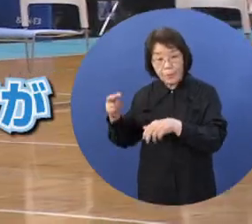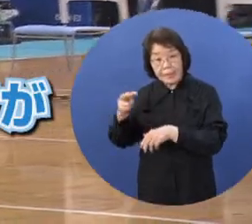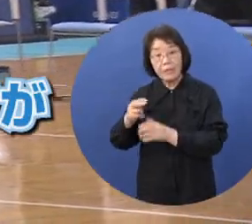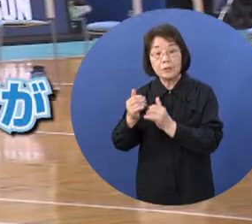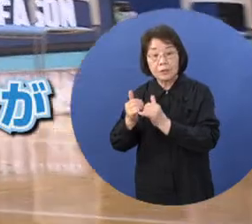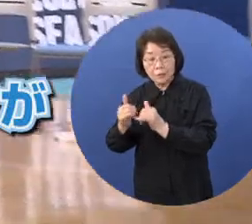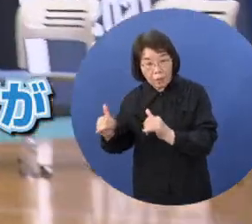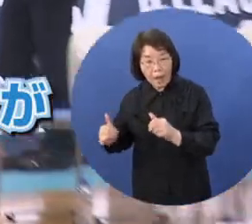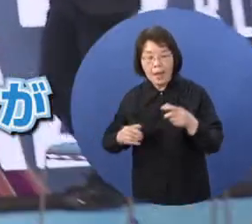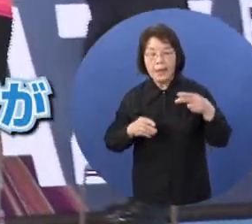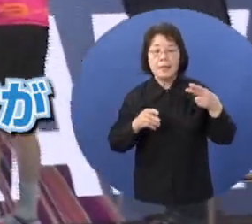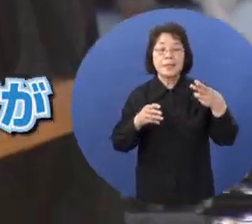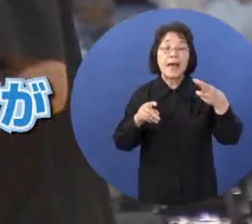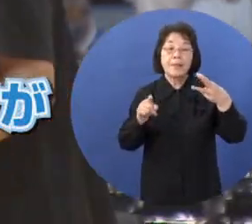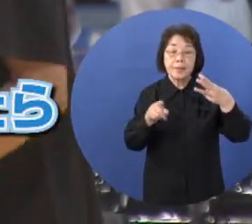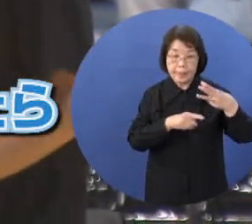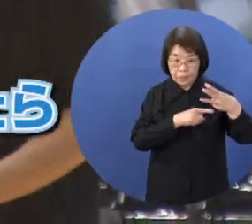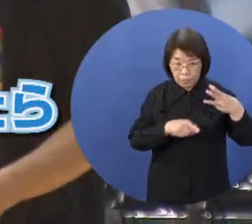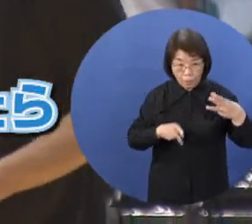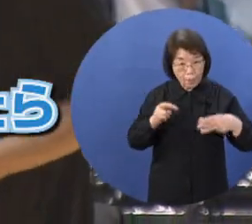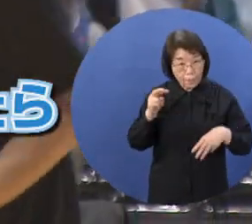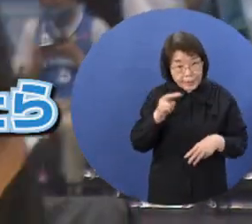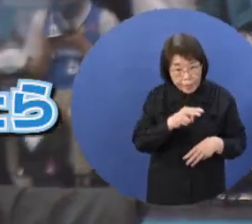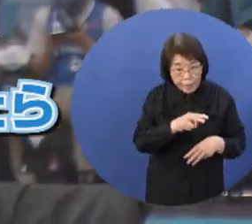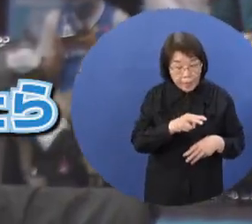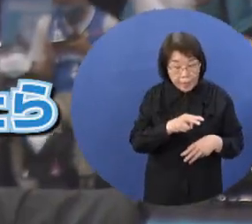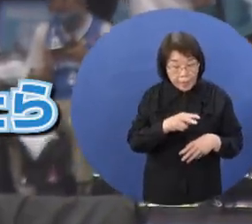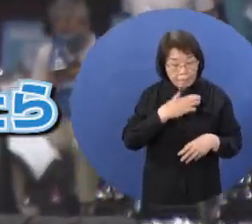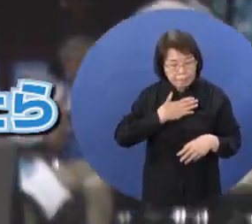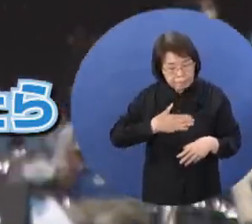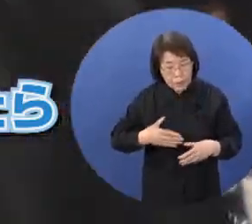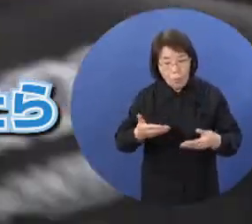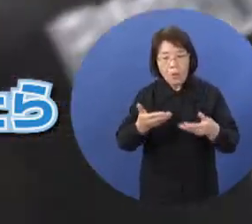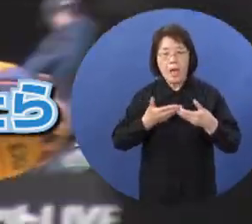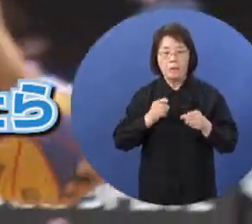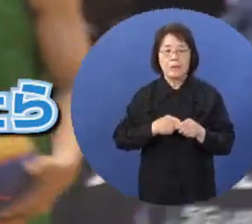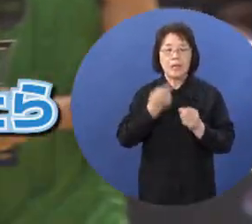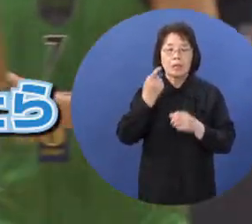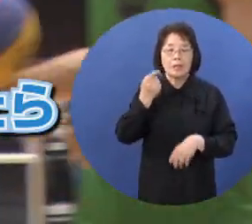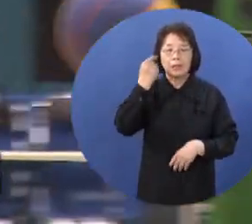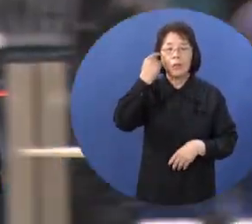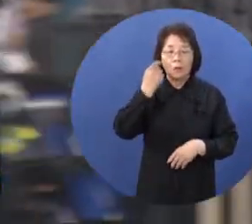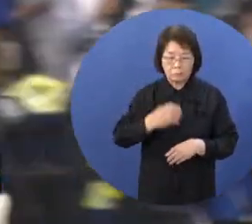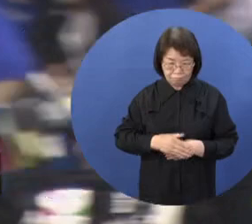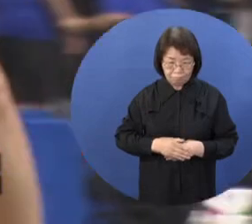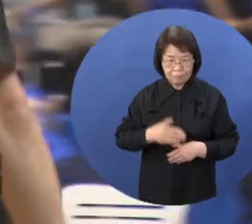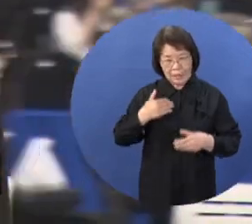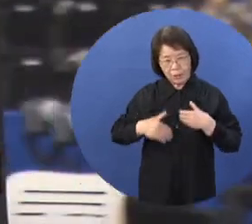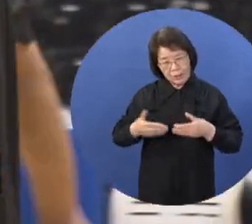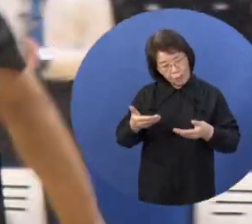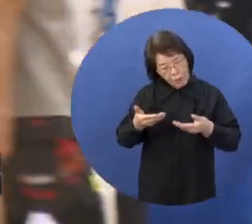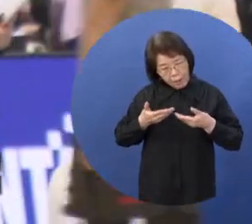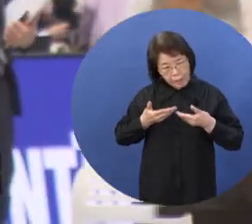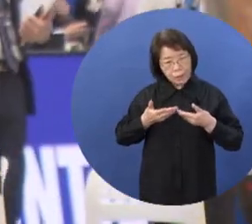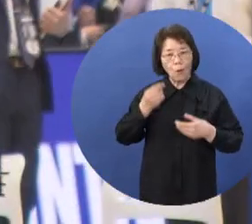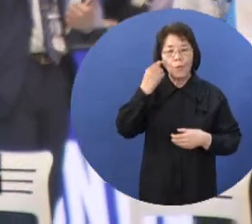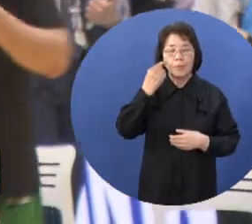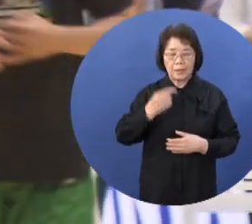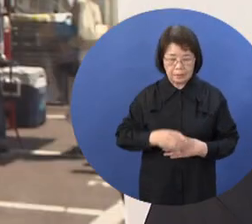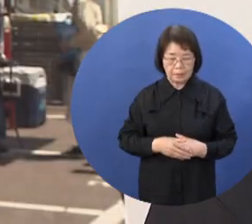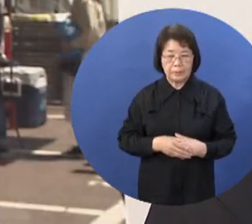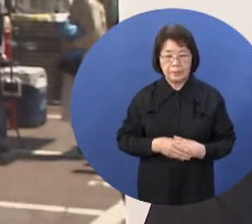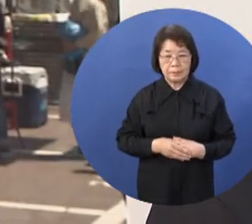3×3 の3人制を見てくれて、まあ、この機会に 3X を知ってくれたらなっていうチャンスだと思ったので、楽しんでもらえたらなとも思い